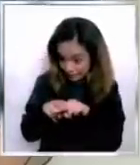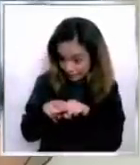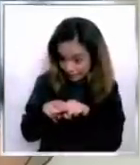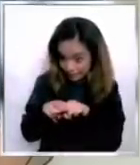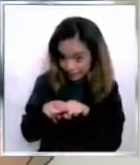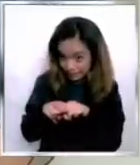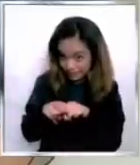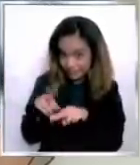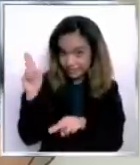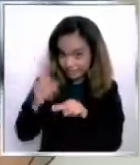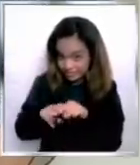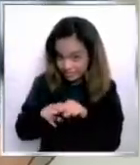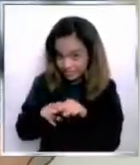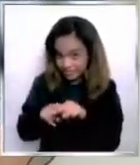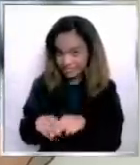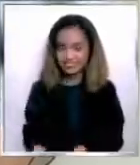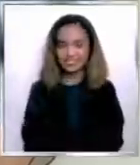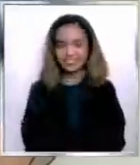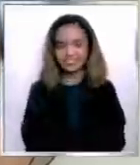Sit.